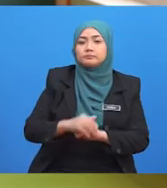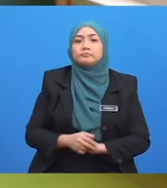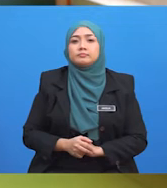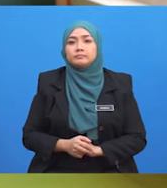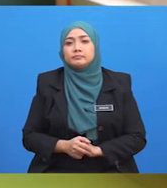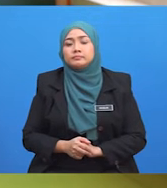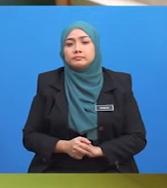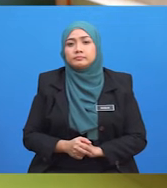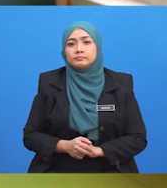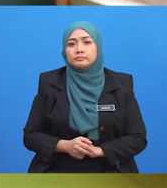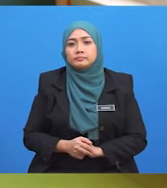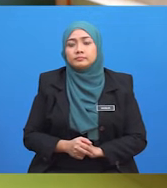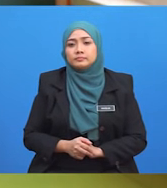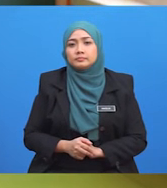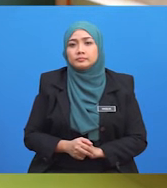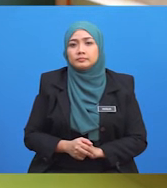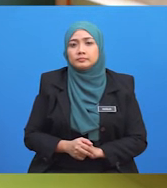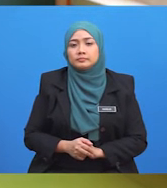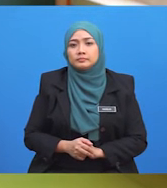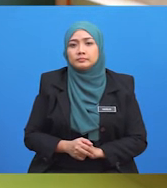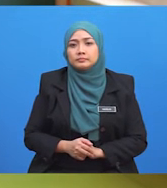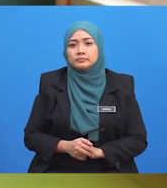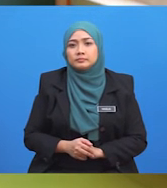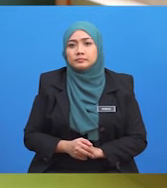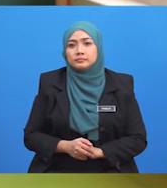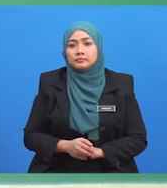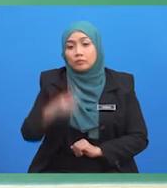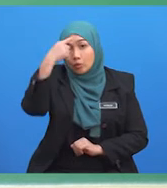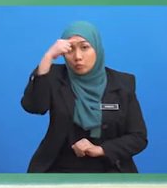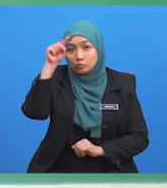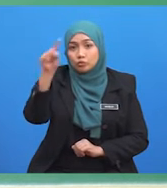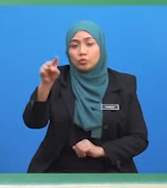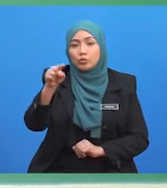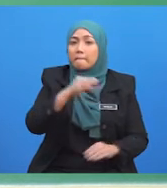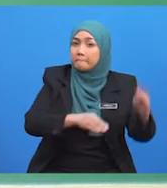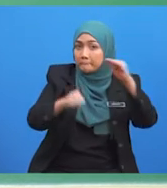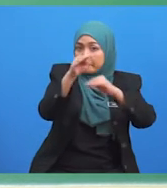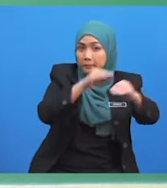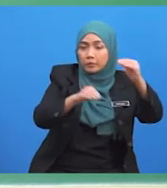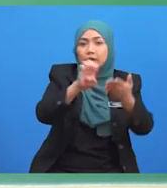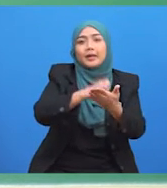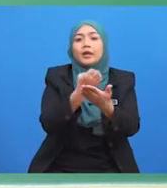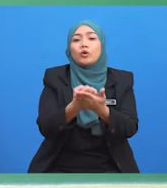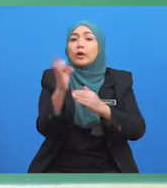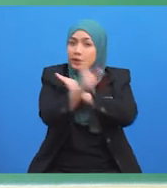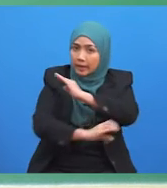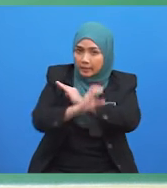menyayangi dan menjaga alam sekitar adalah untuk pembangunan ekonomi